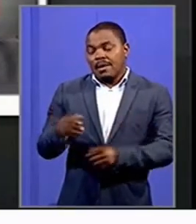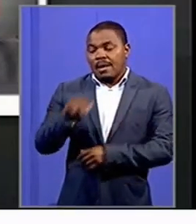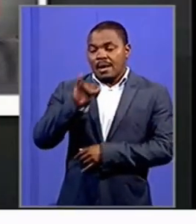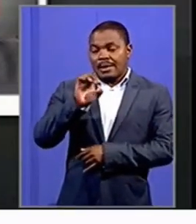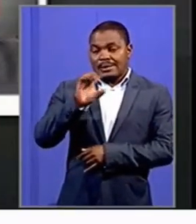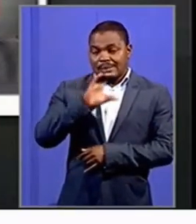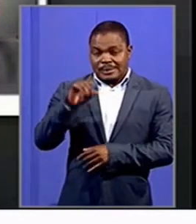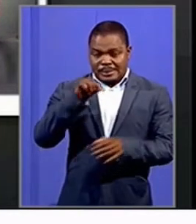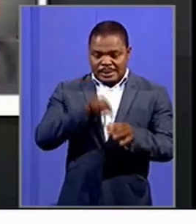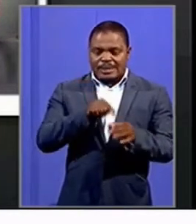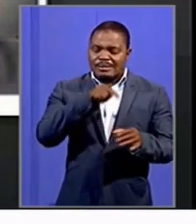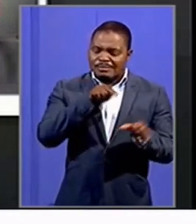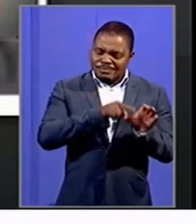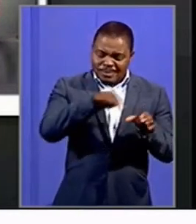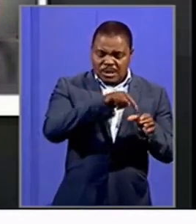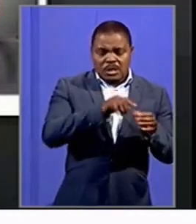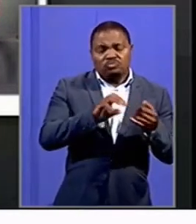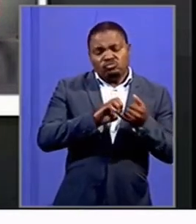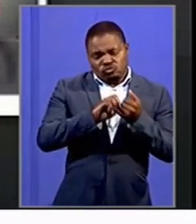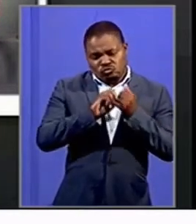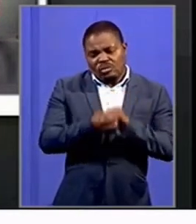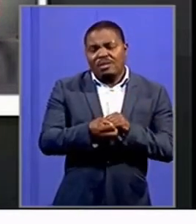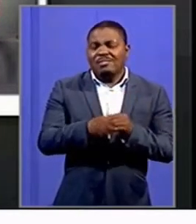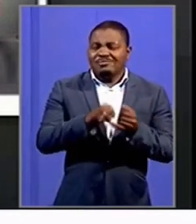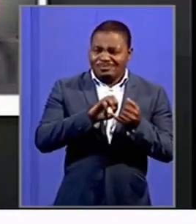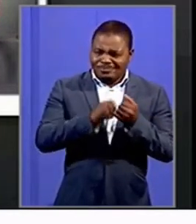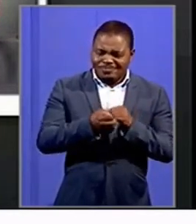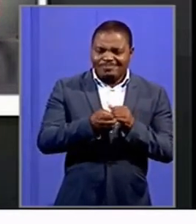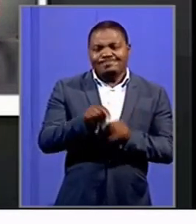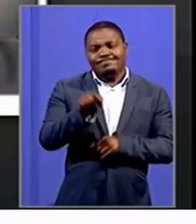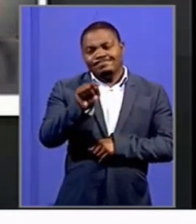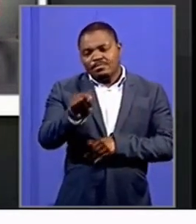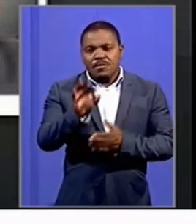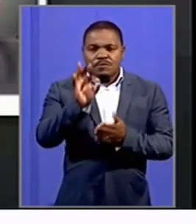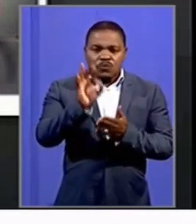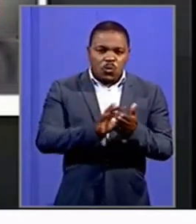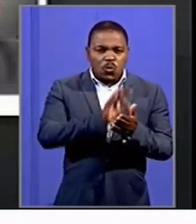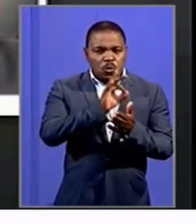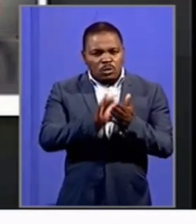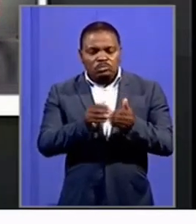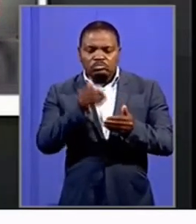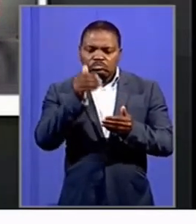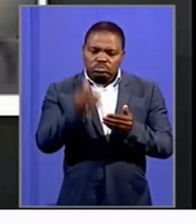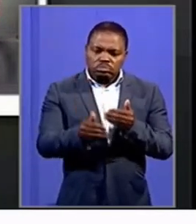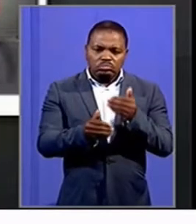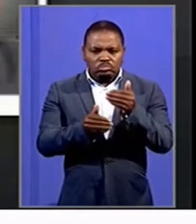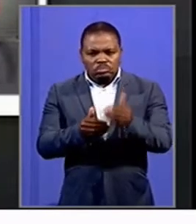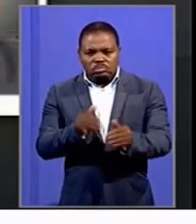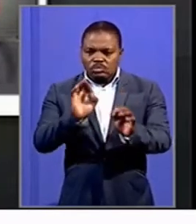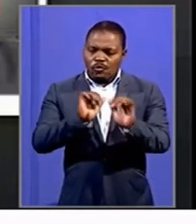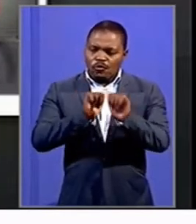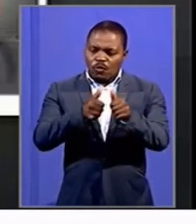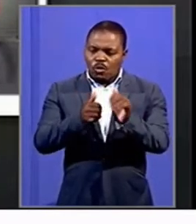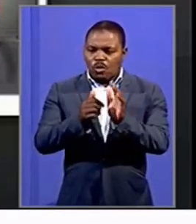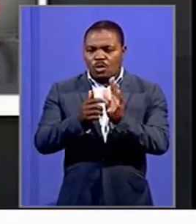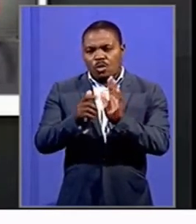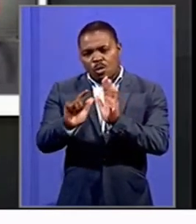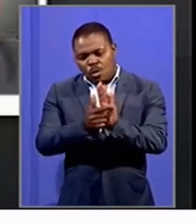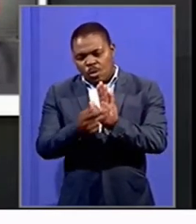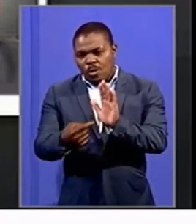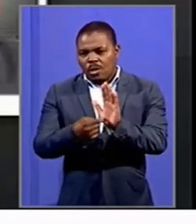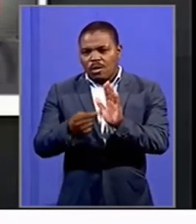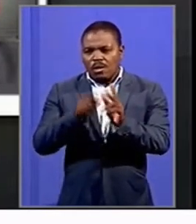IEC ya leka gore e tsamaise dikgetho mo molaong le ka tsamaiso